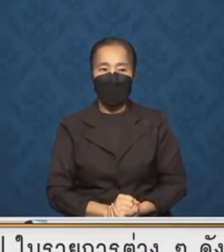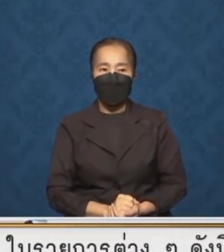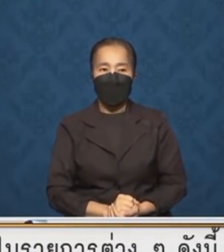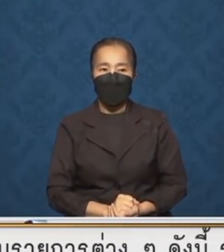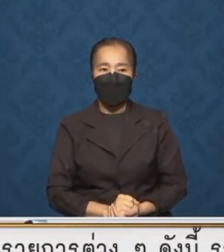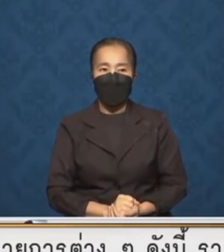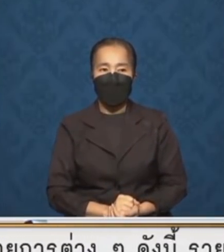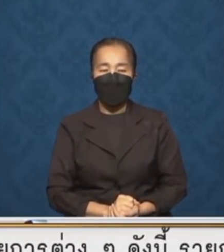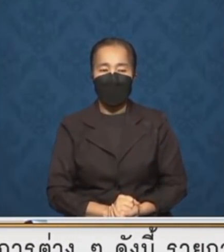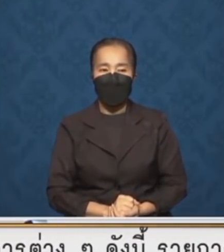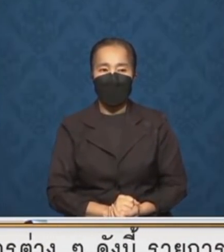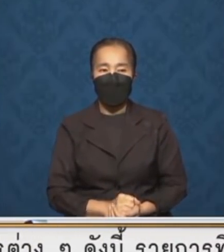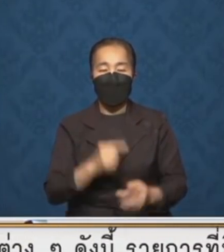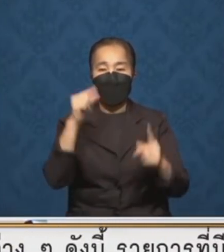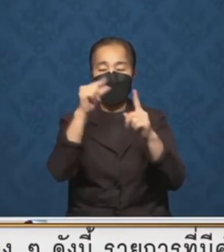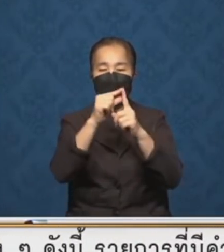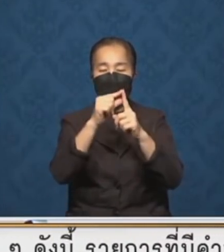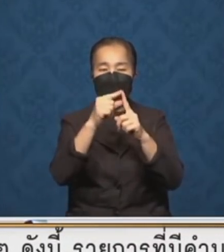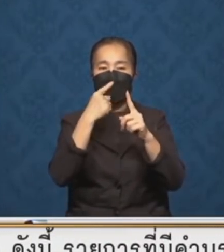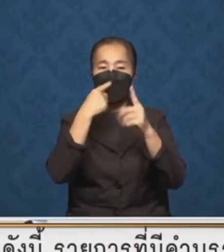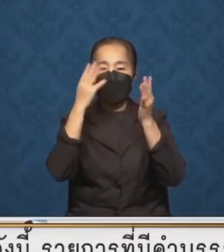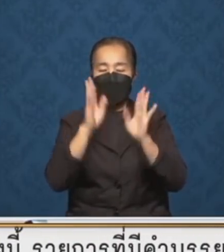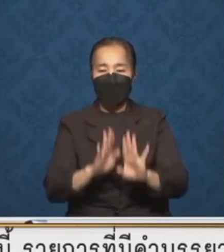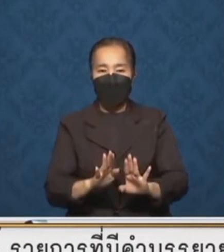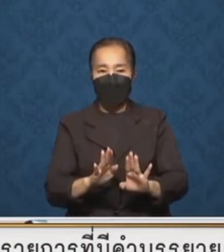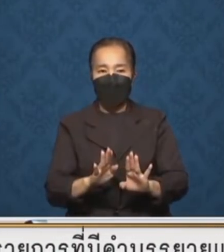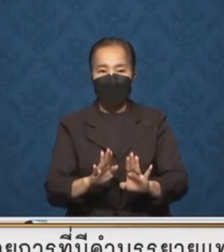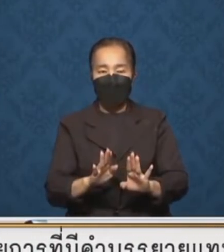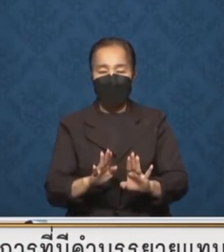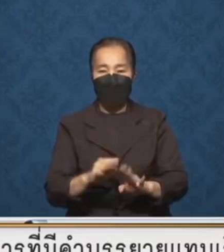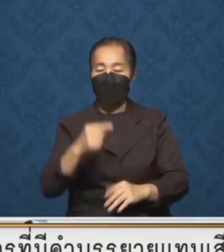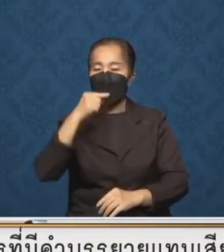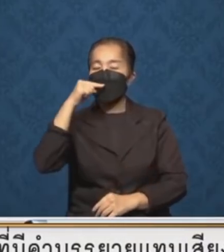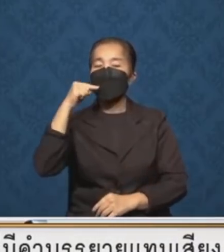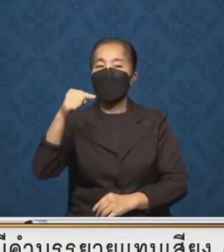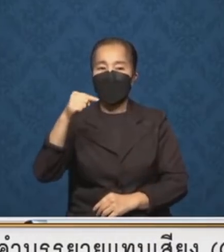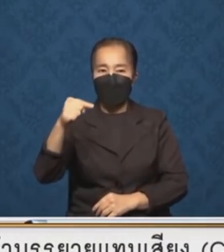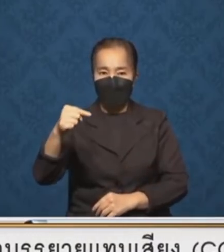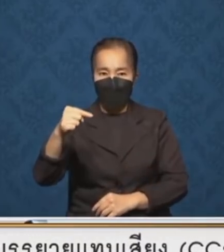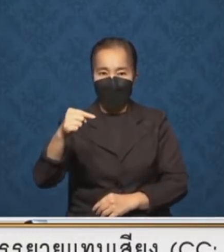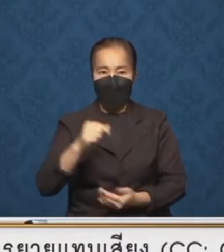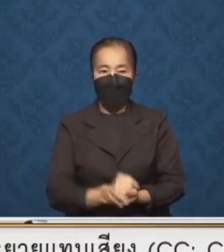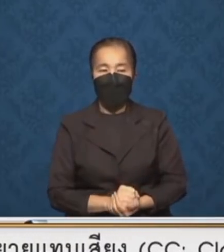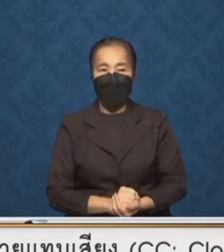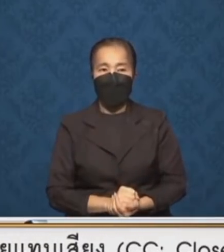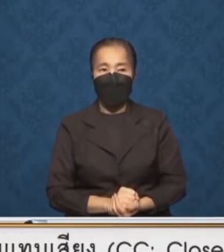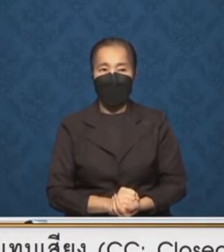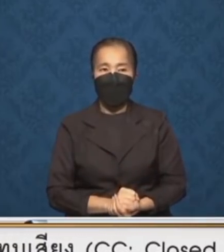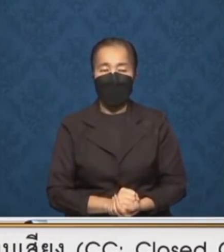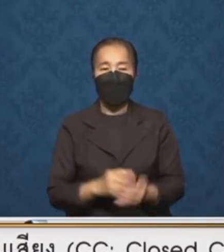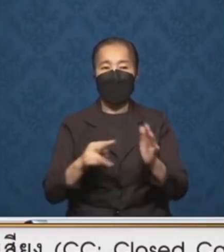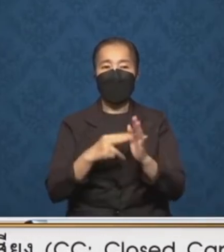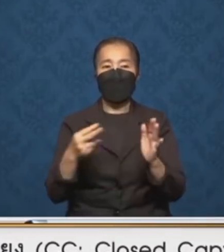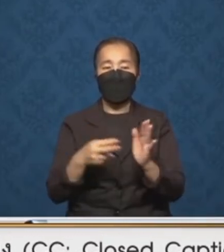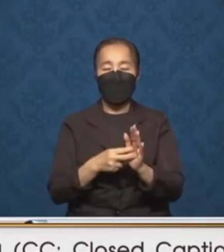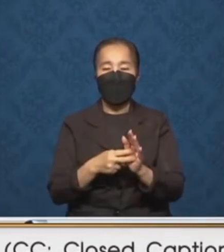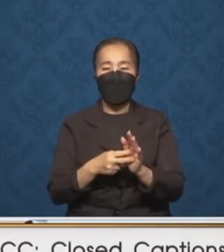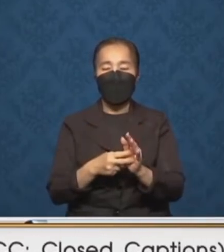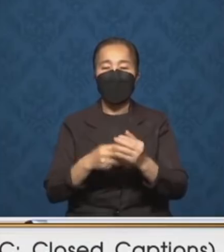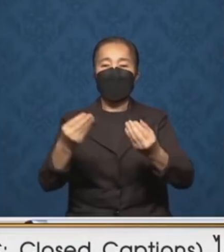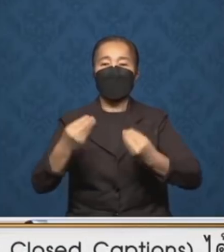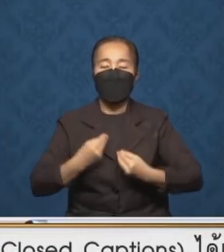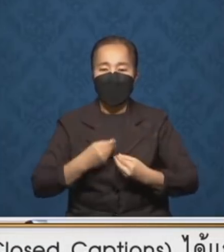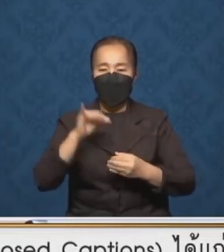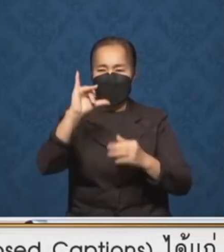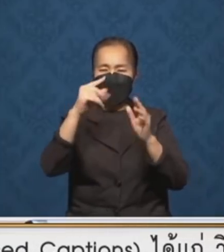มีลักษณะของการเสียดสีให้ร้ายนะครับกล่าวหาว่ายัดข้อหายัดความผิดอย่างนี้นะ